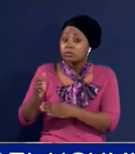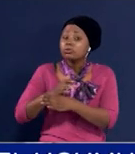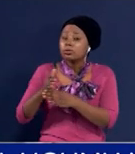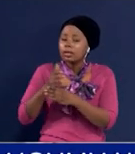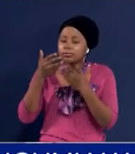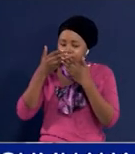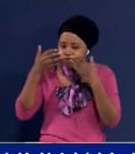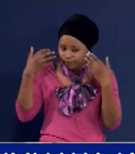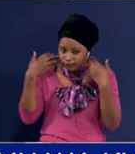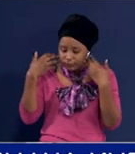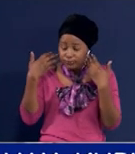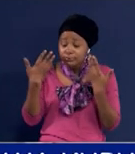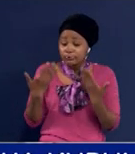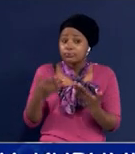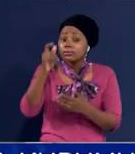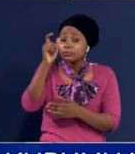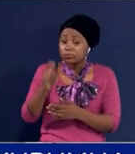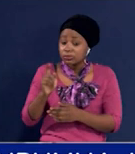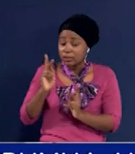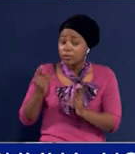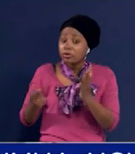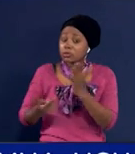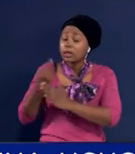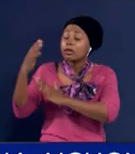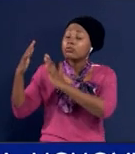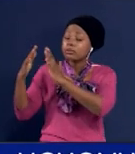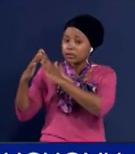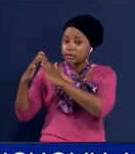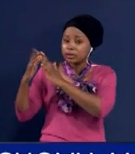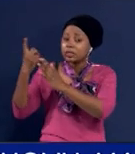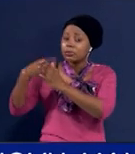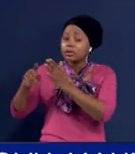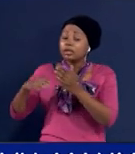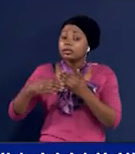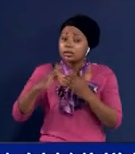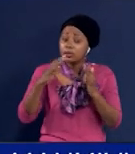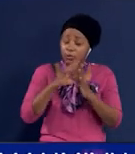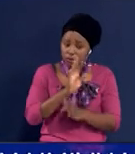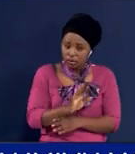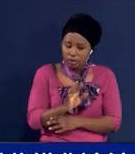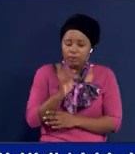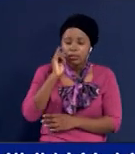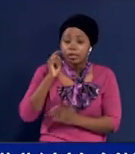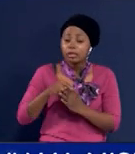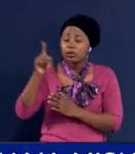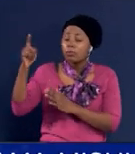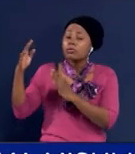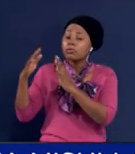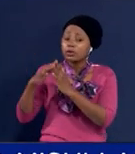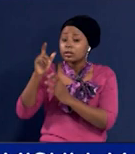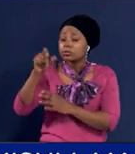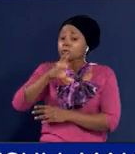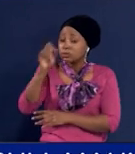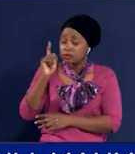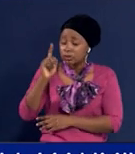barakoa. Kwa sasa mtu akiwa anatoka nyumbani kwenda nje ya nyumbani kwake, kwa sababu nyumbani tutakuta tambua kwamba wote labda tuna